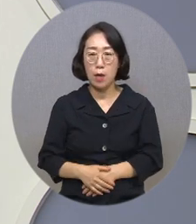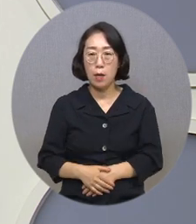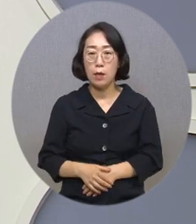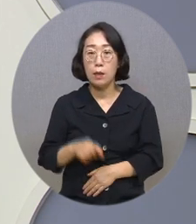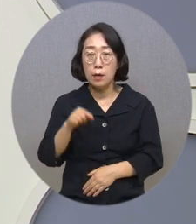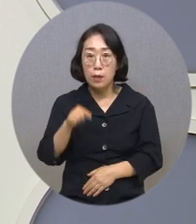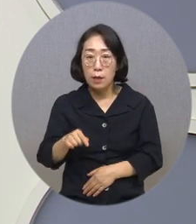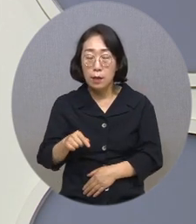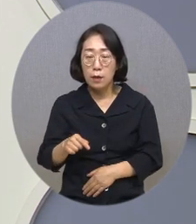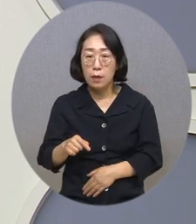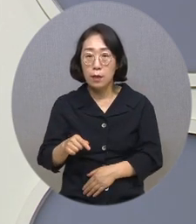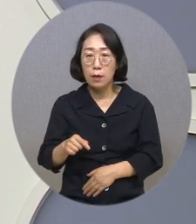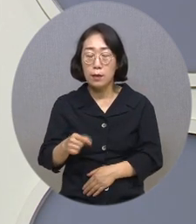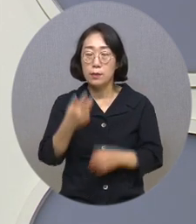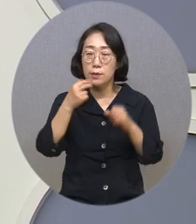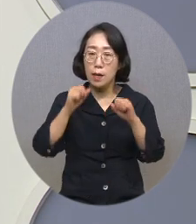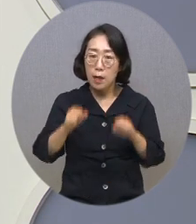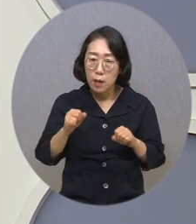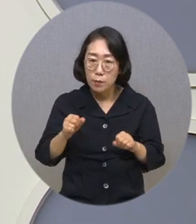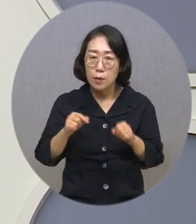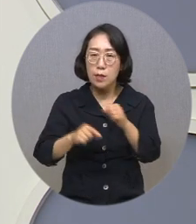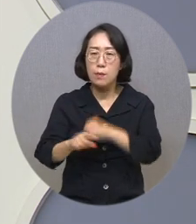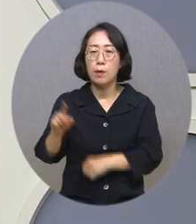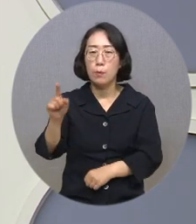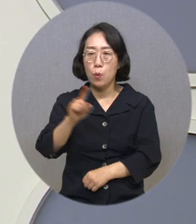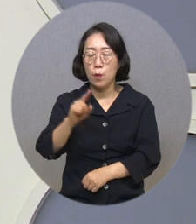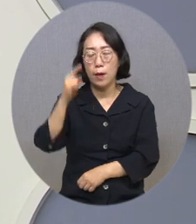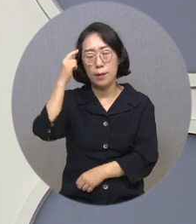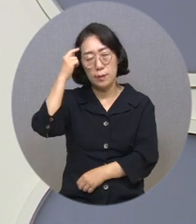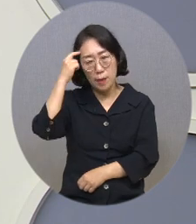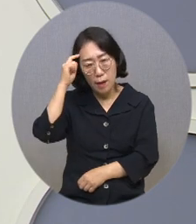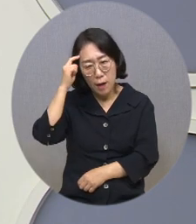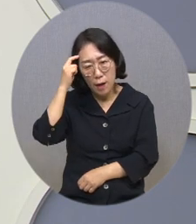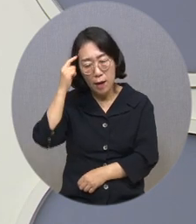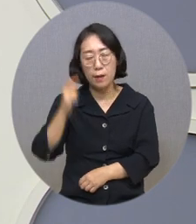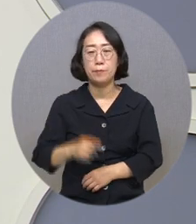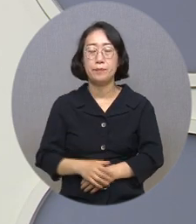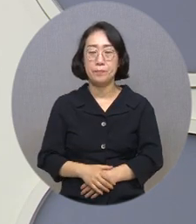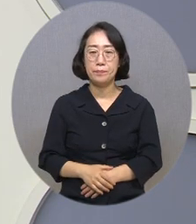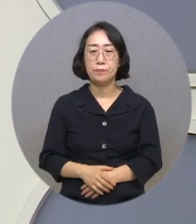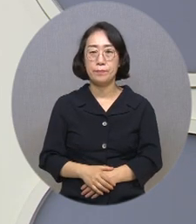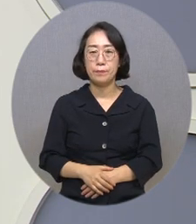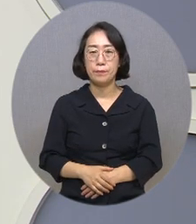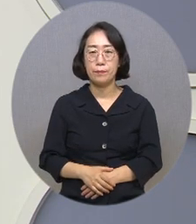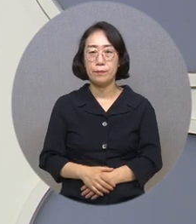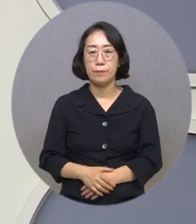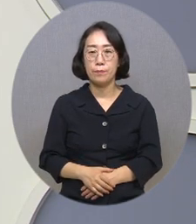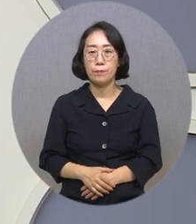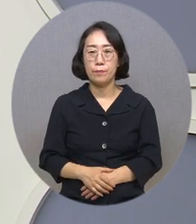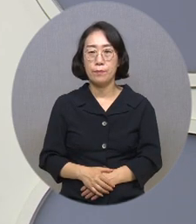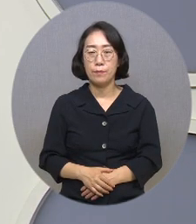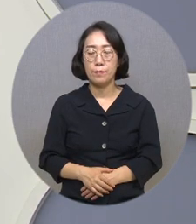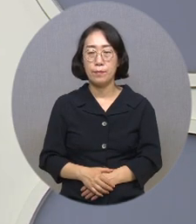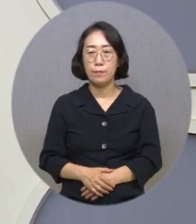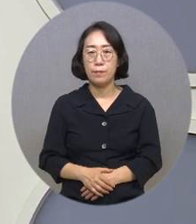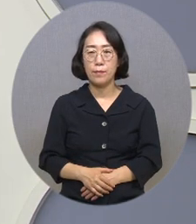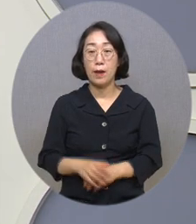이렇게 살려준 의미가 뭘까 이제 이걸 생각을 했는데요. 우리가 보면은 그